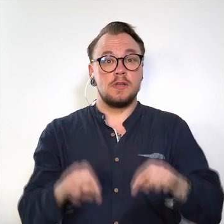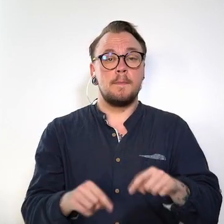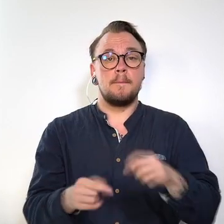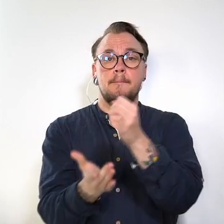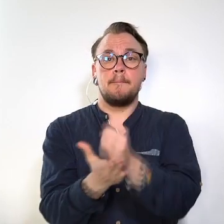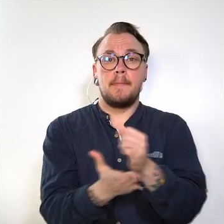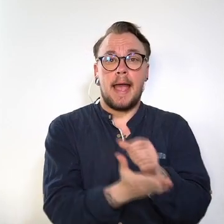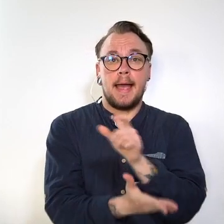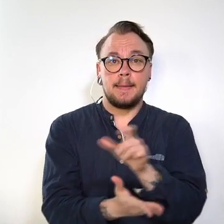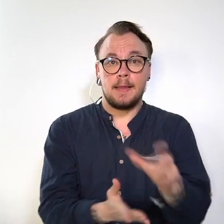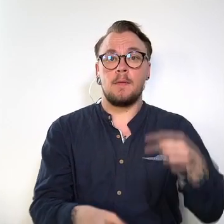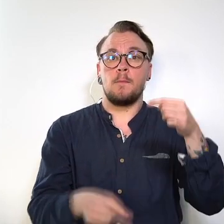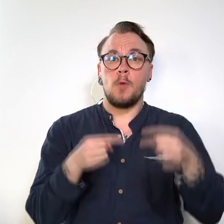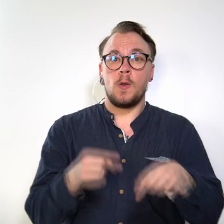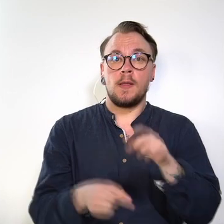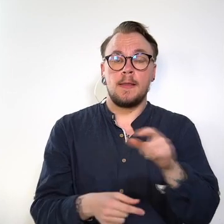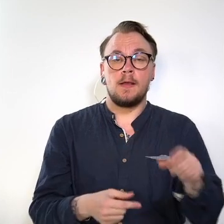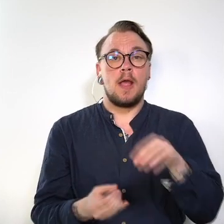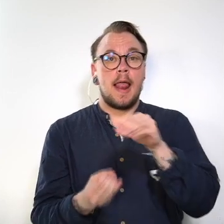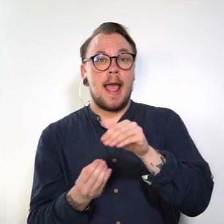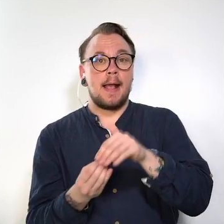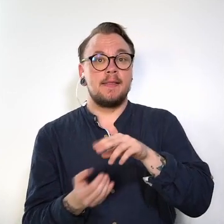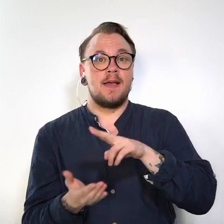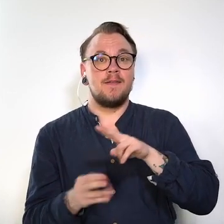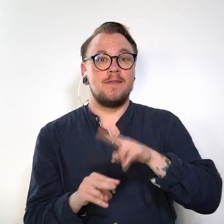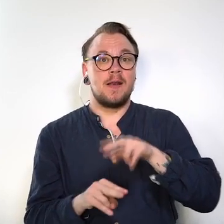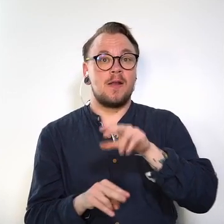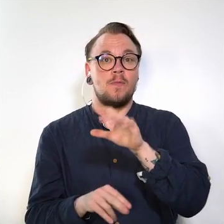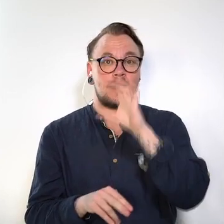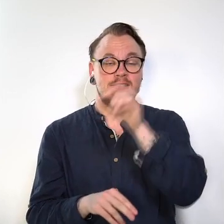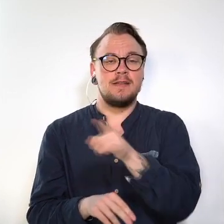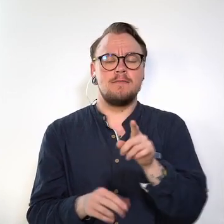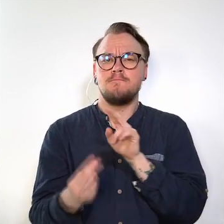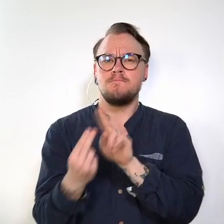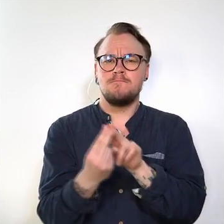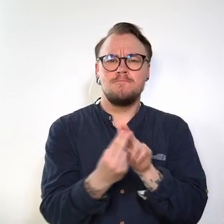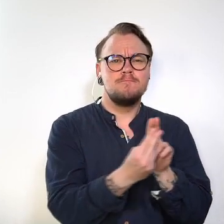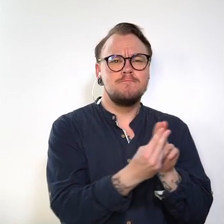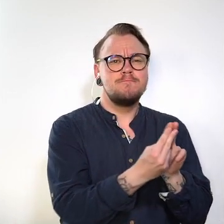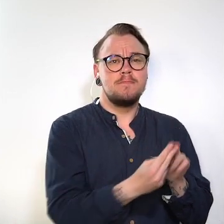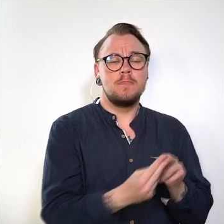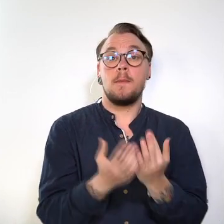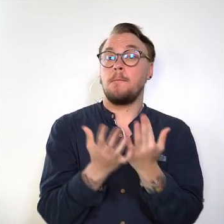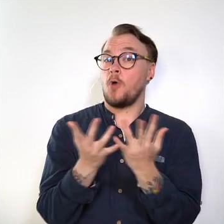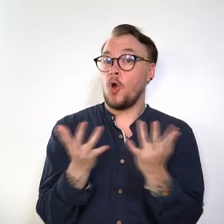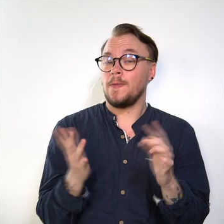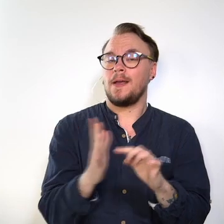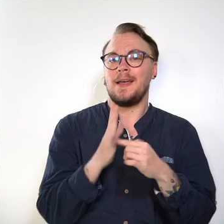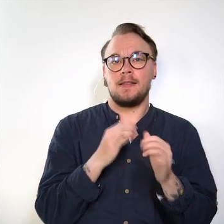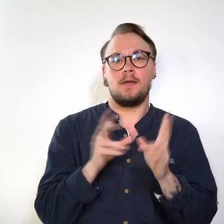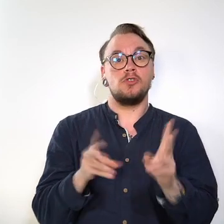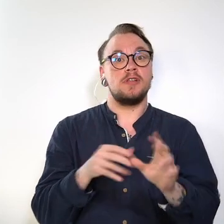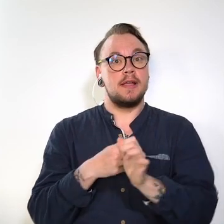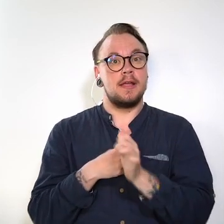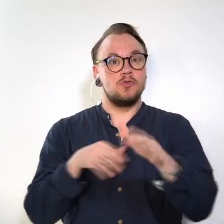päättäjiin, poliitikkoihin, lääkintäviranomaiseen. Ja me käytiin useamman kerran eduskunnassa